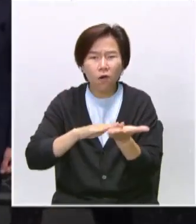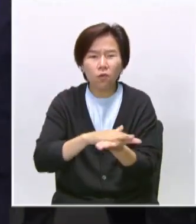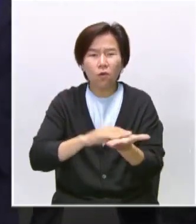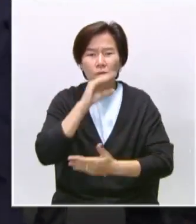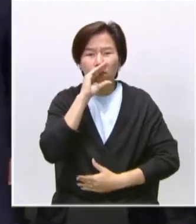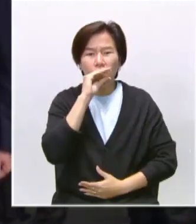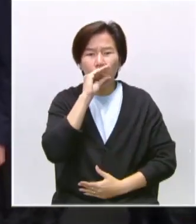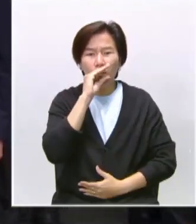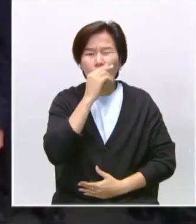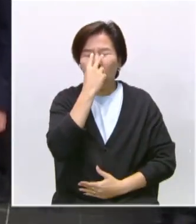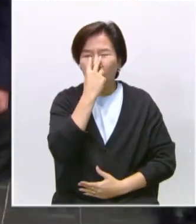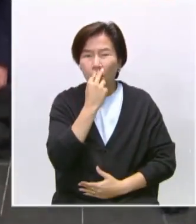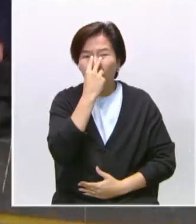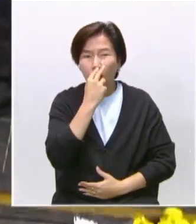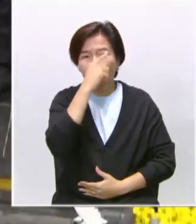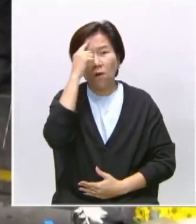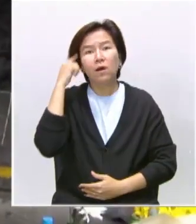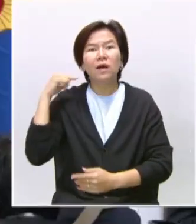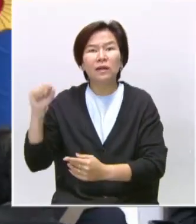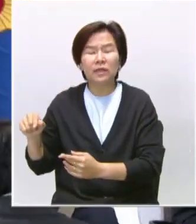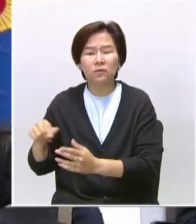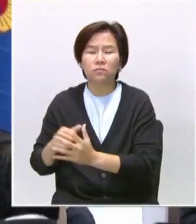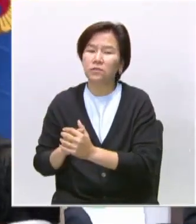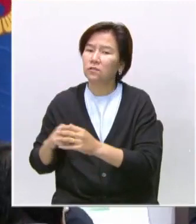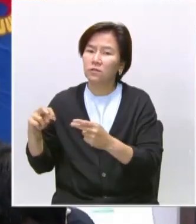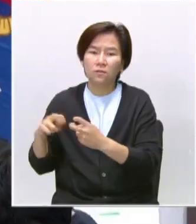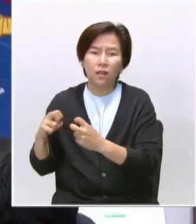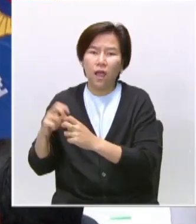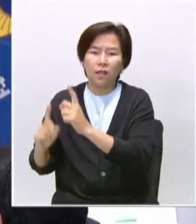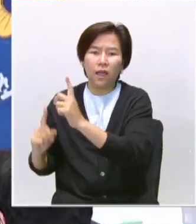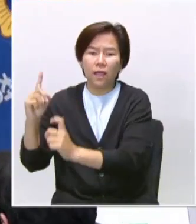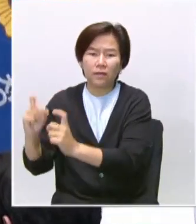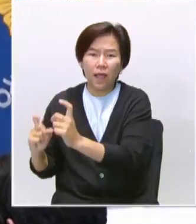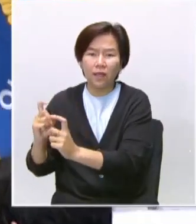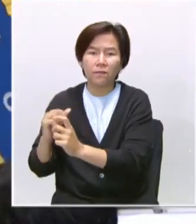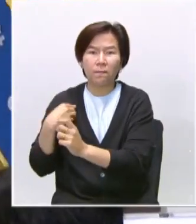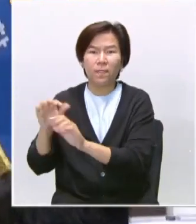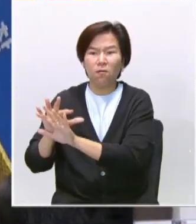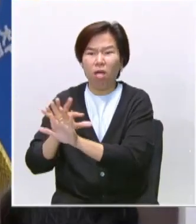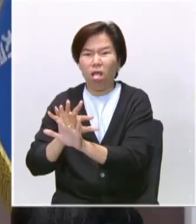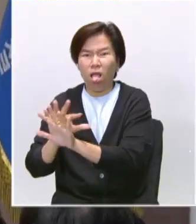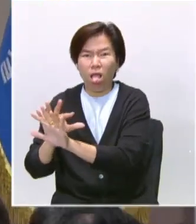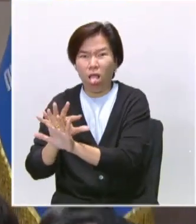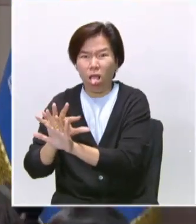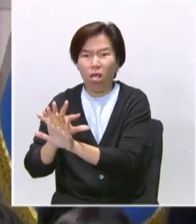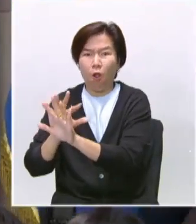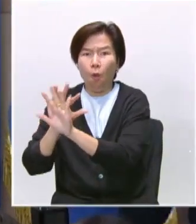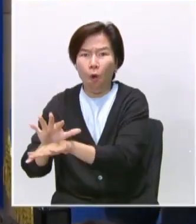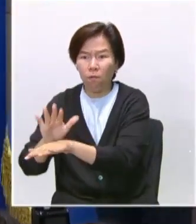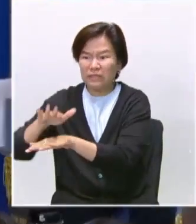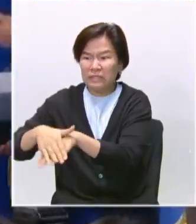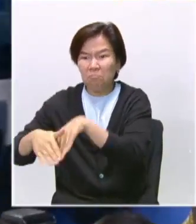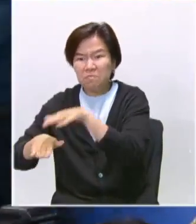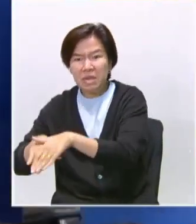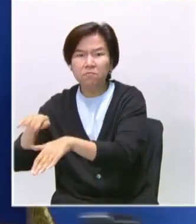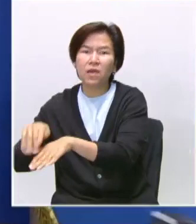านนี้ที่เกิดเหตุเหยียบกันตายเนื่องในเทศกาลฮาโลวีนในกรุงโซทำให้มีผู้เสียชีวิตเป็นจำนวนมากนับเป็นเจ้าหน้าที่ระดับ